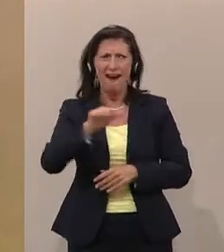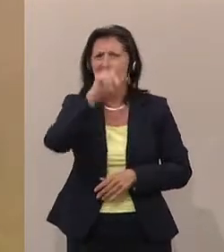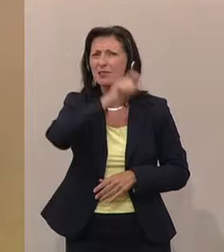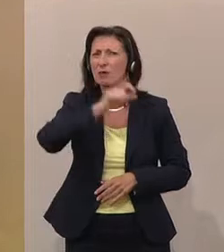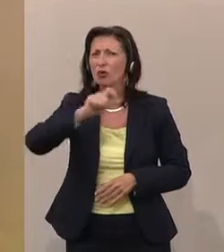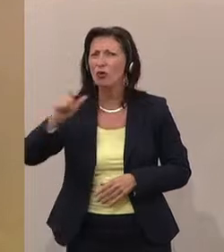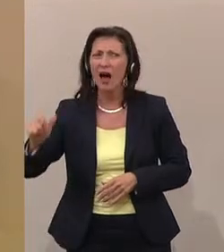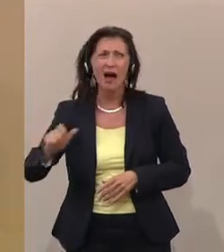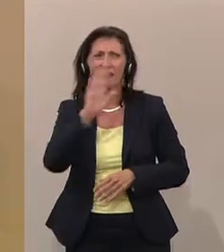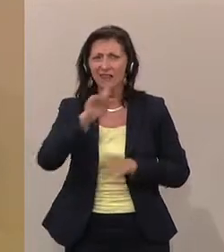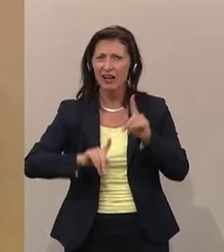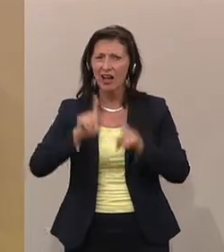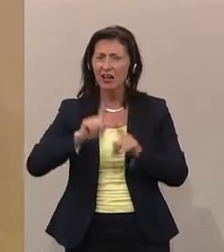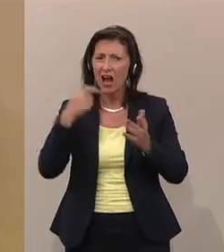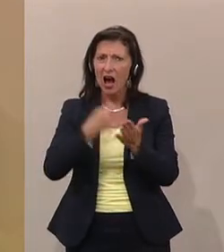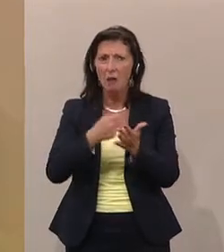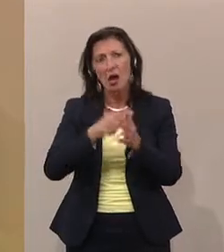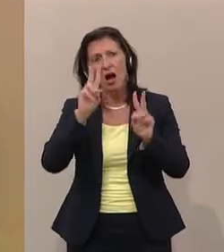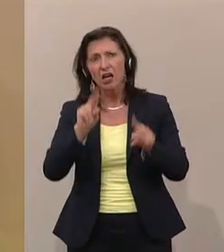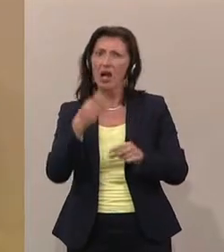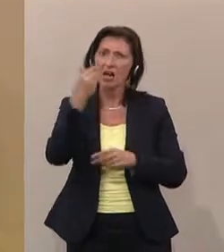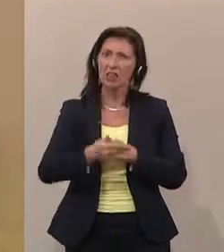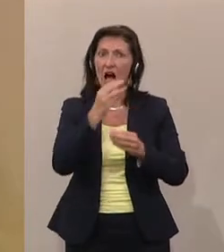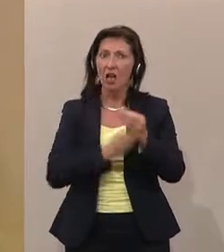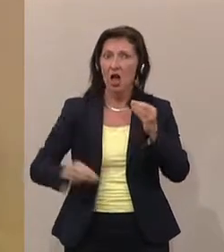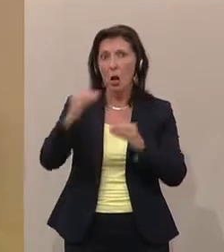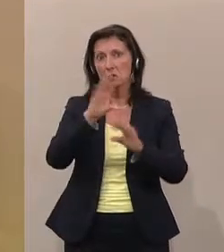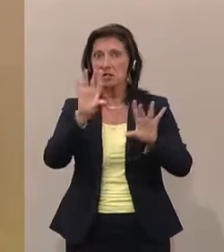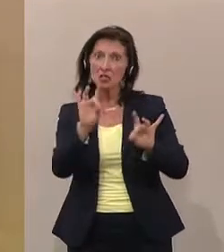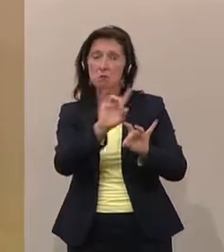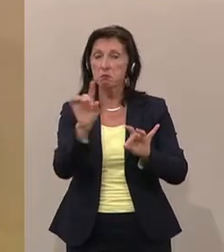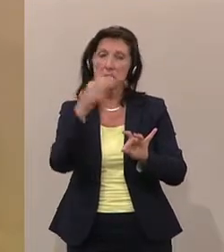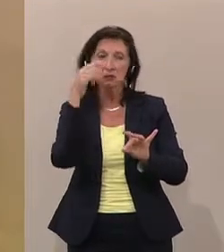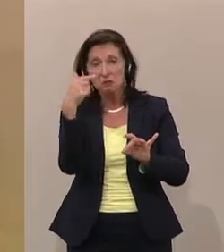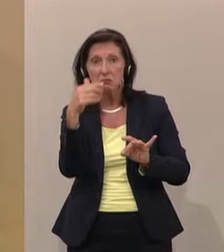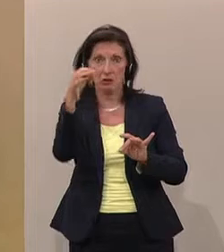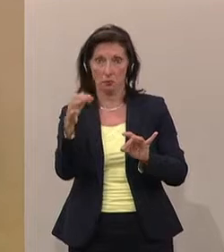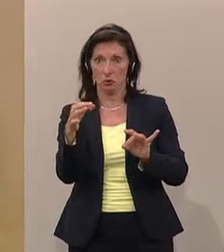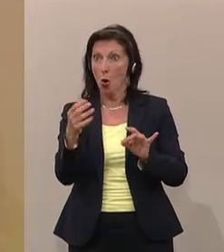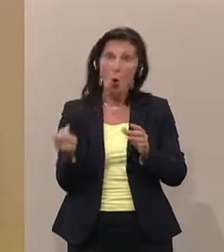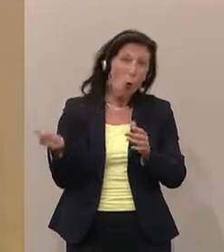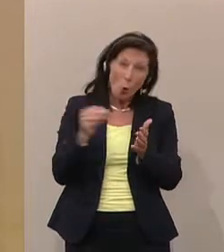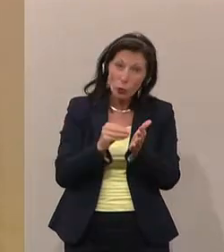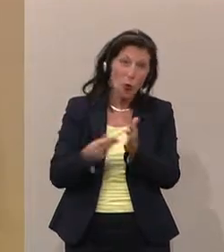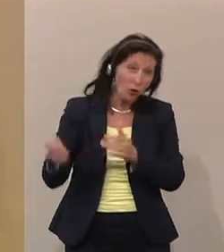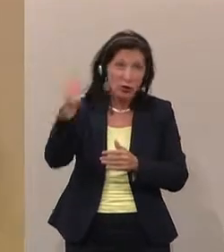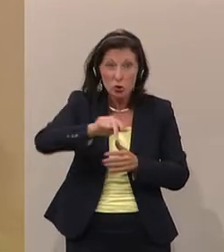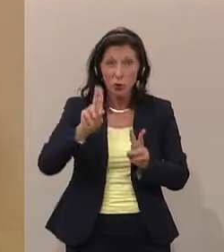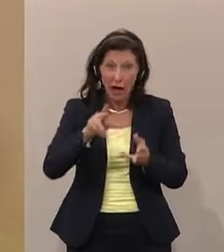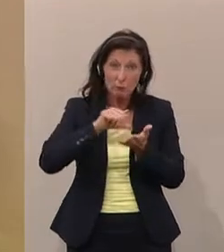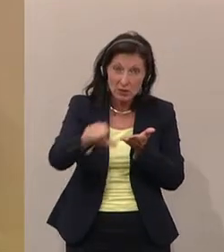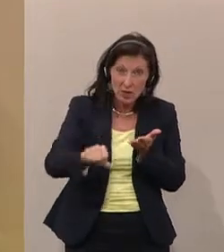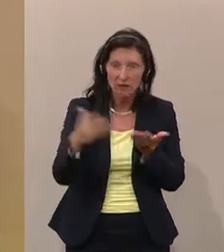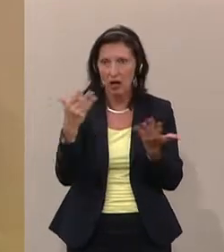eine 10-20%ige Gehaltserhöhung zahlen. Plus, man könnte die Öffnungszeiten der